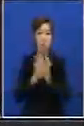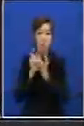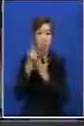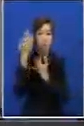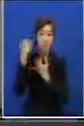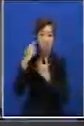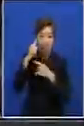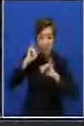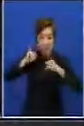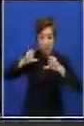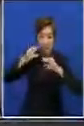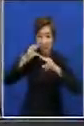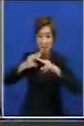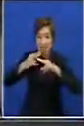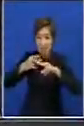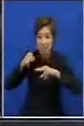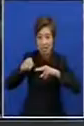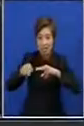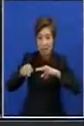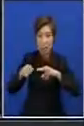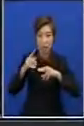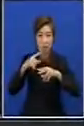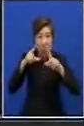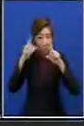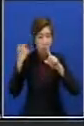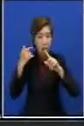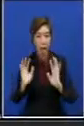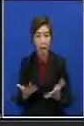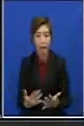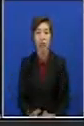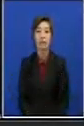คยตกเป็นข่าวและเป็นคดีความหายไปอย่างไร้ร่องรอย